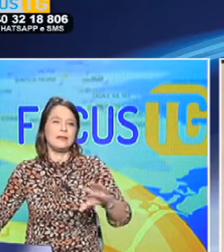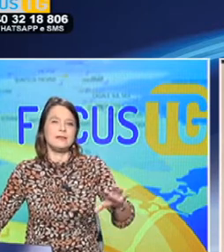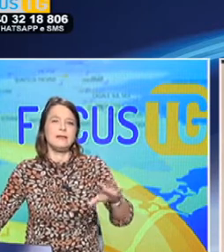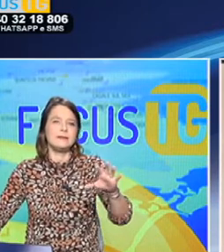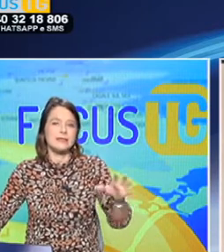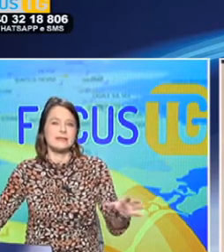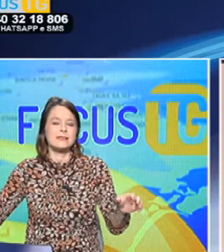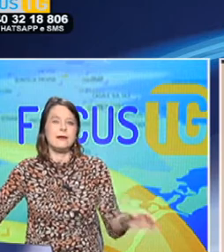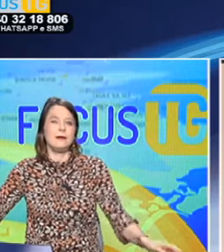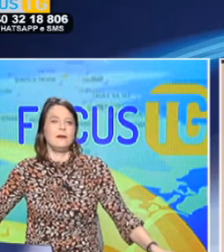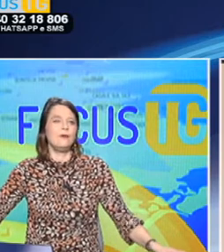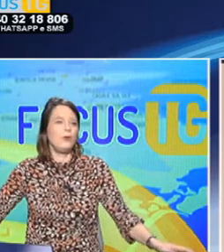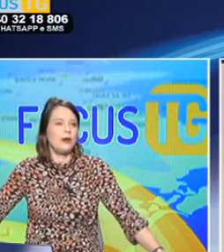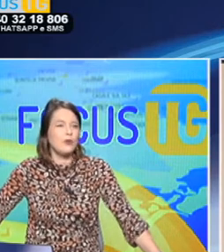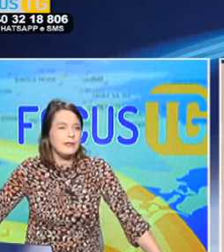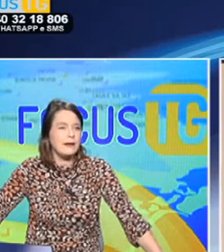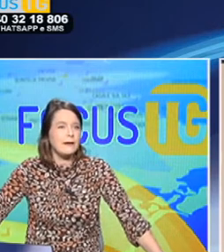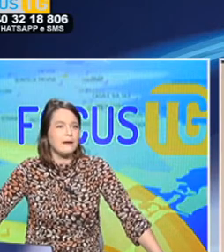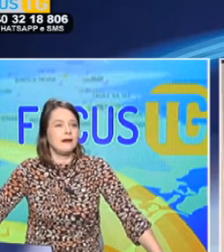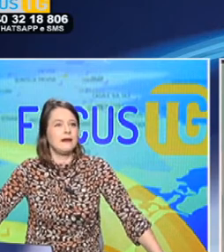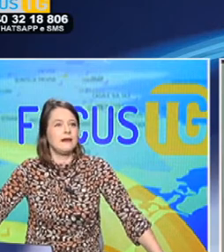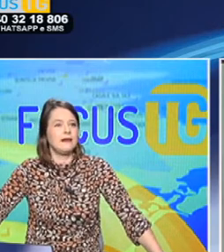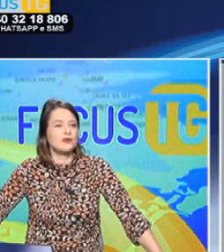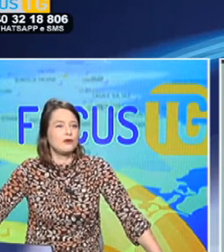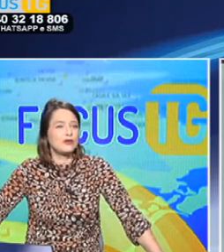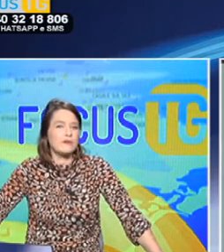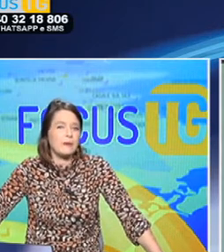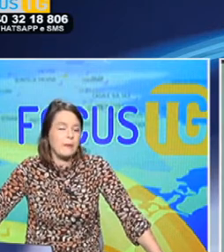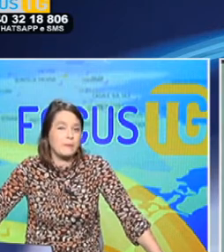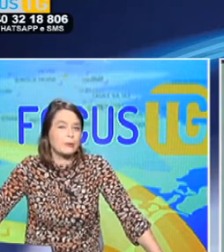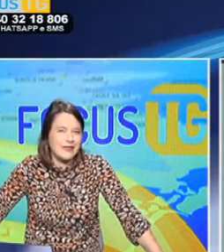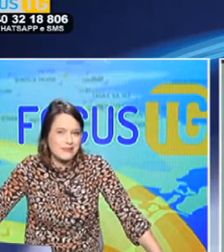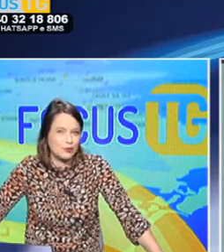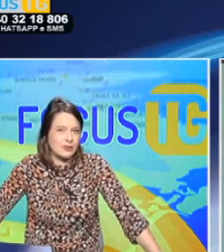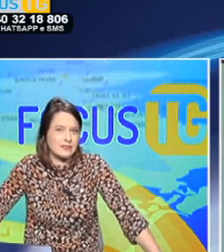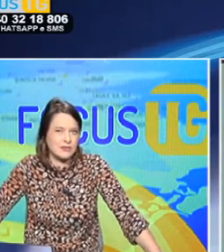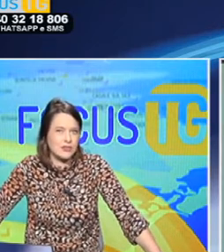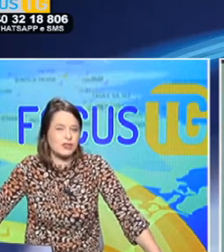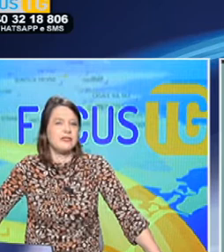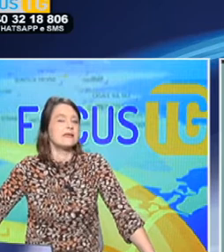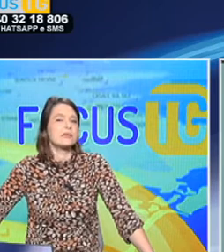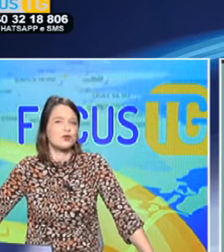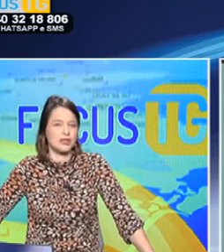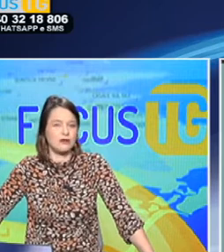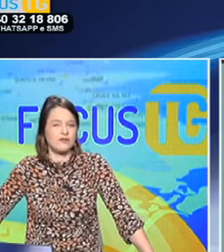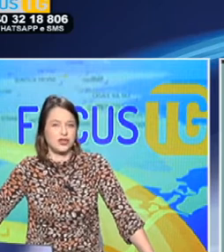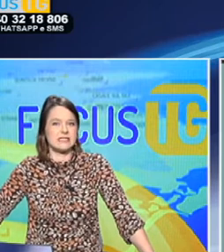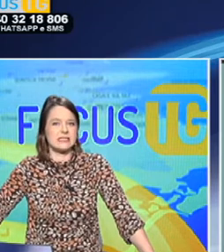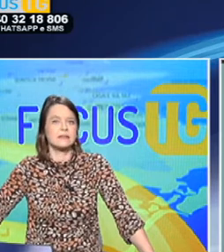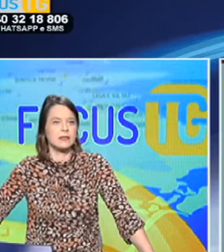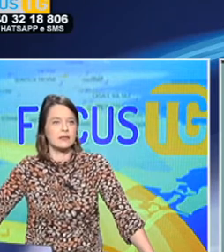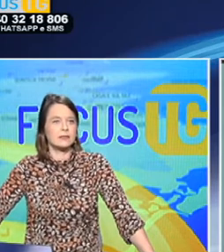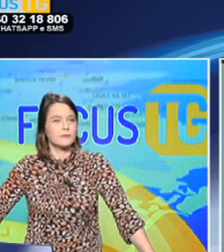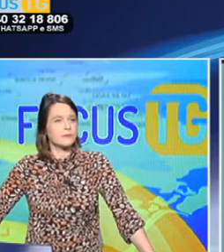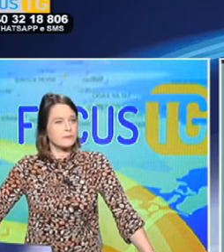la partita che interessa le scuole guida. C'è una vera e propria protesta e motorizzazione civile. Sì. Che sta succedendo a